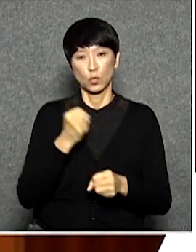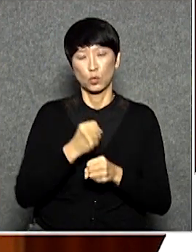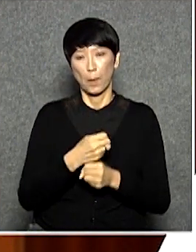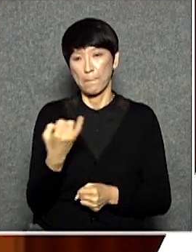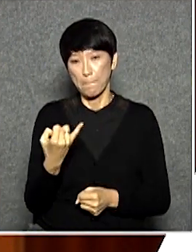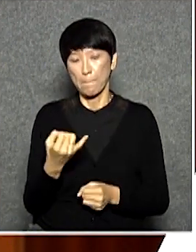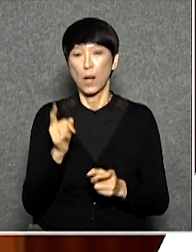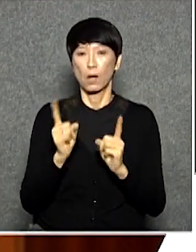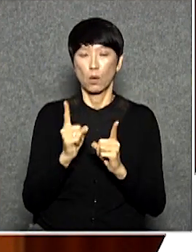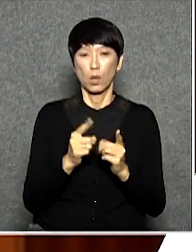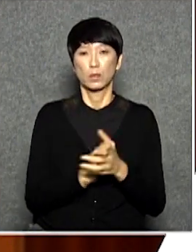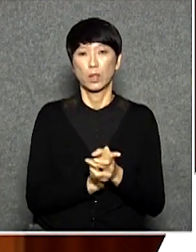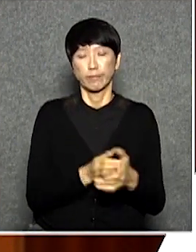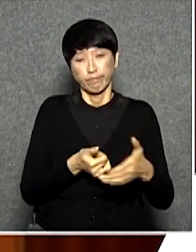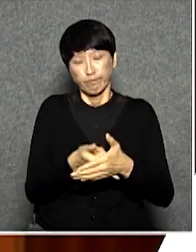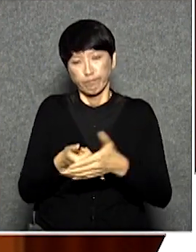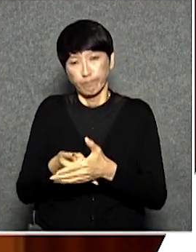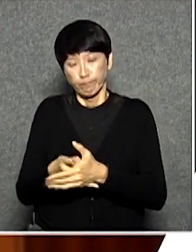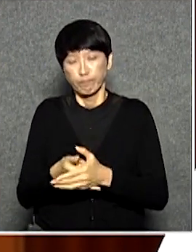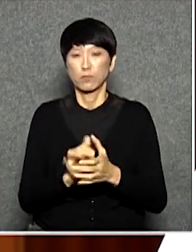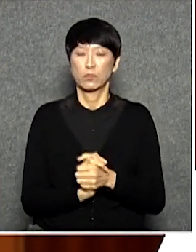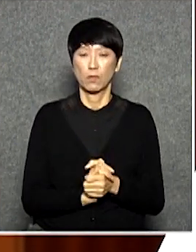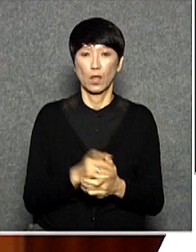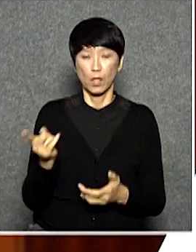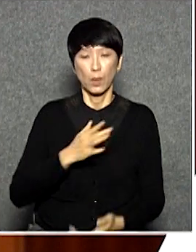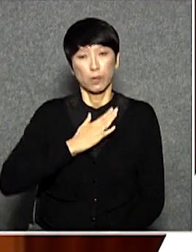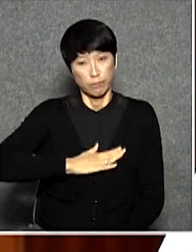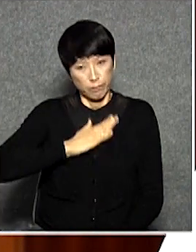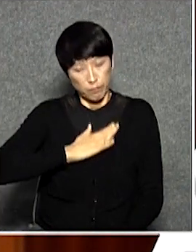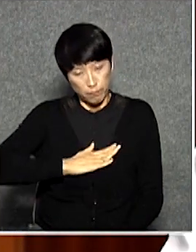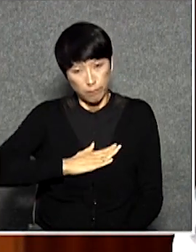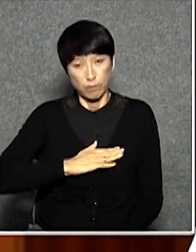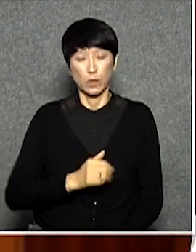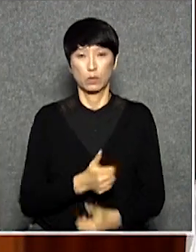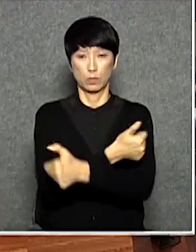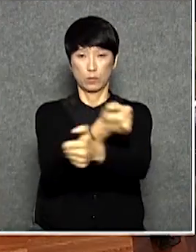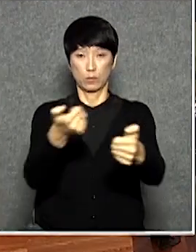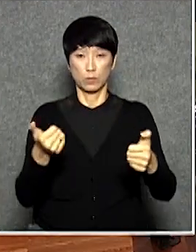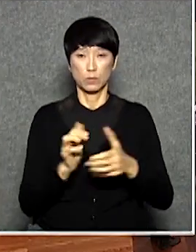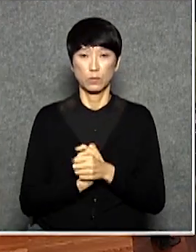唔順暢咧，希望大家。諒解同埋包含嘅，多謝大家。